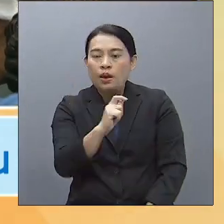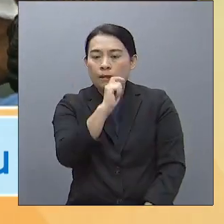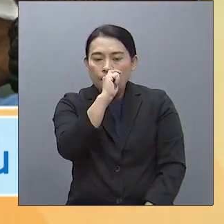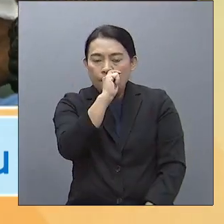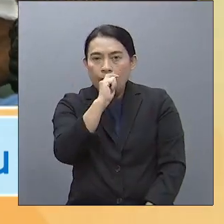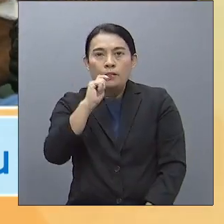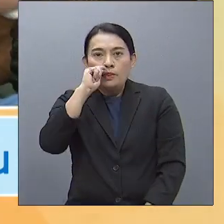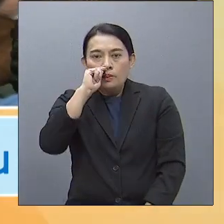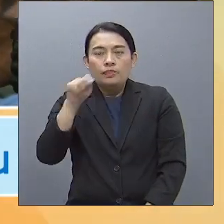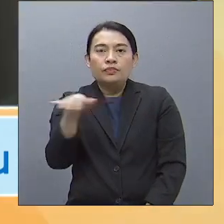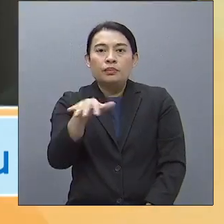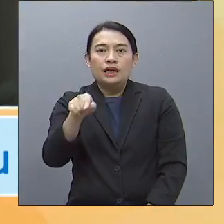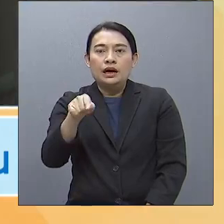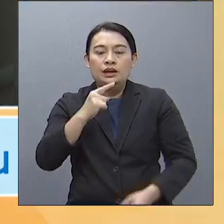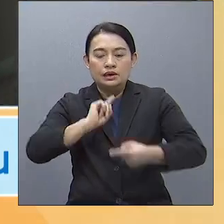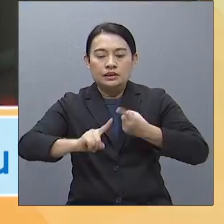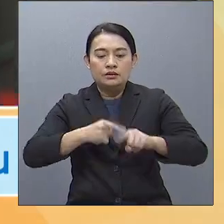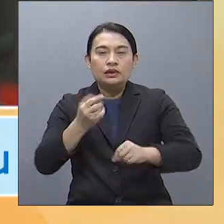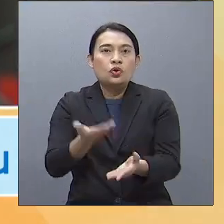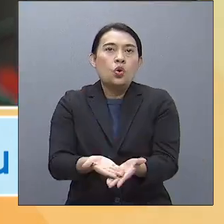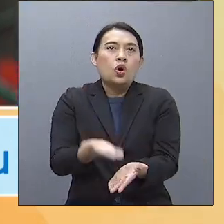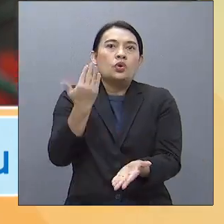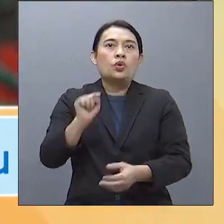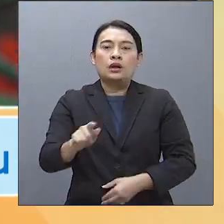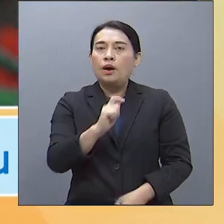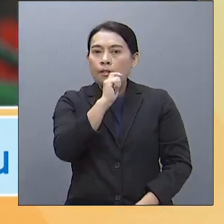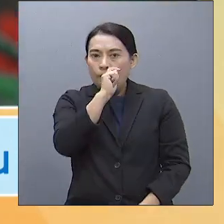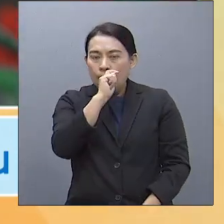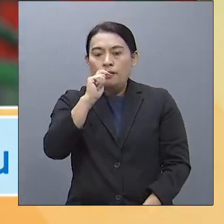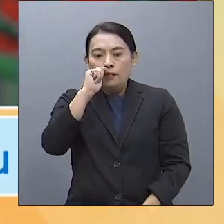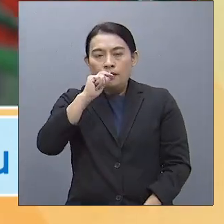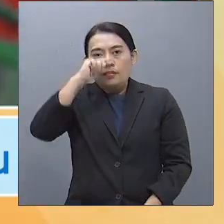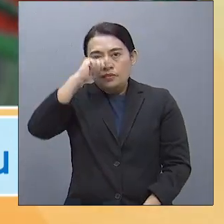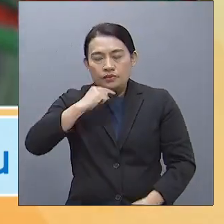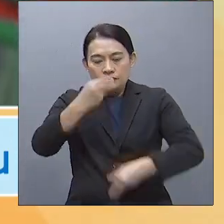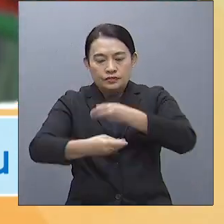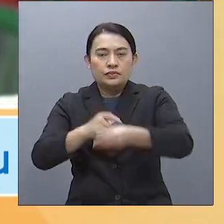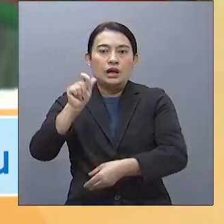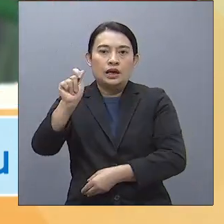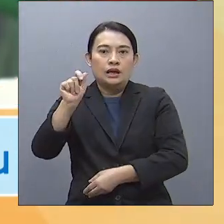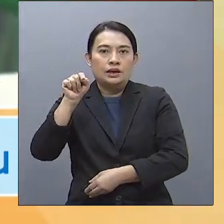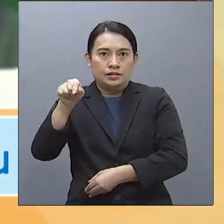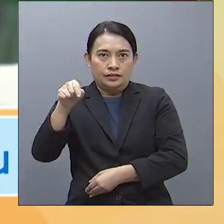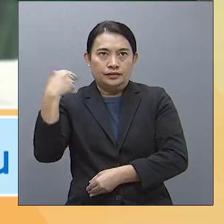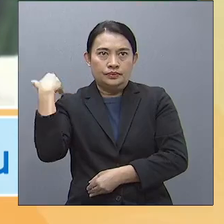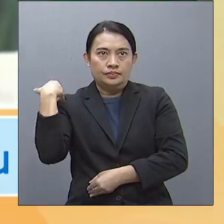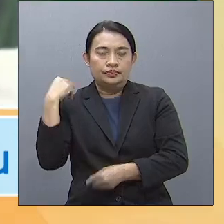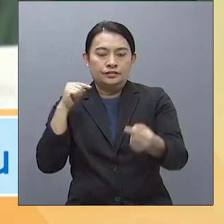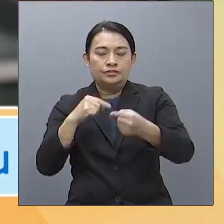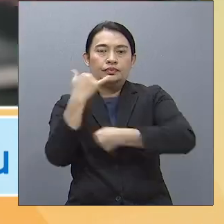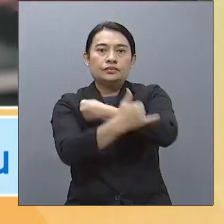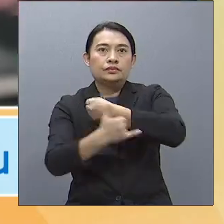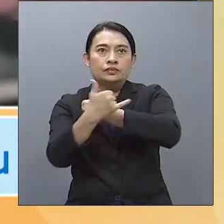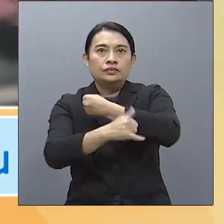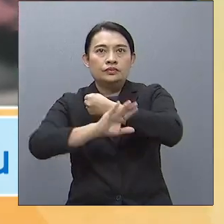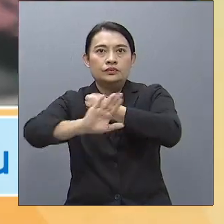าเพื่อนผมเนี่ยรวยมาจากการนำยาดมของไทยเนี่ยไปขายในแอปพลิเคชันในแพลตฟอร์ม ในพื้นที่แพลตฟอร์มต่างประเทศเน า ะ ใ